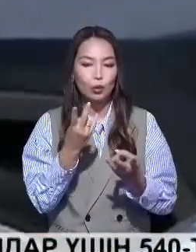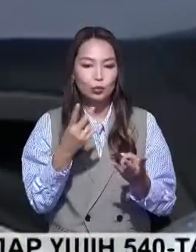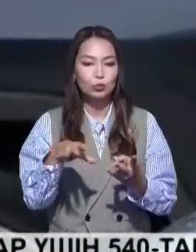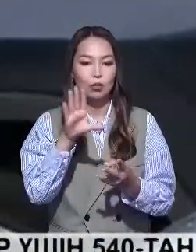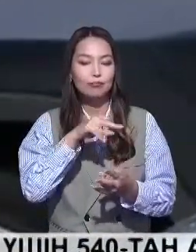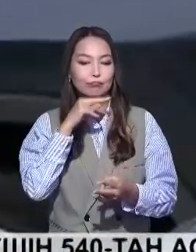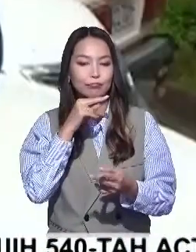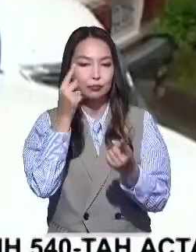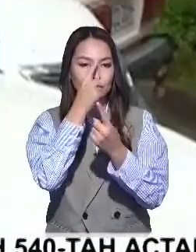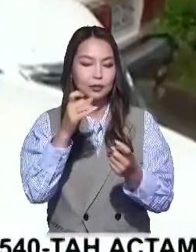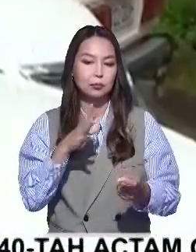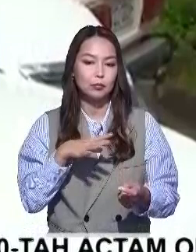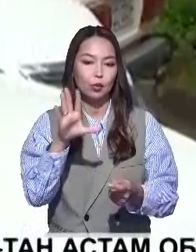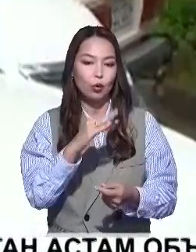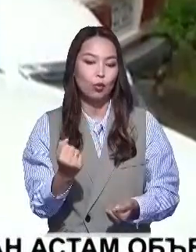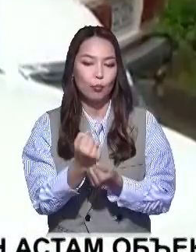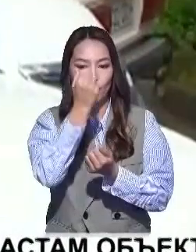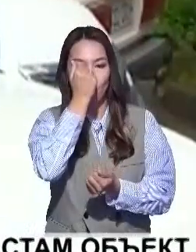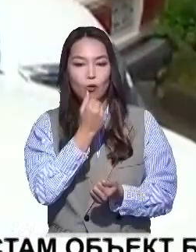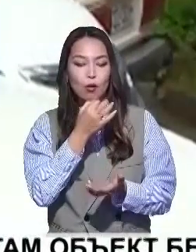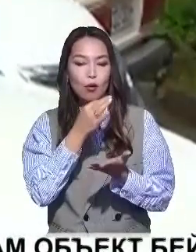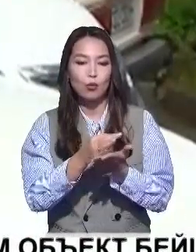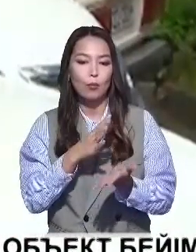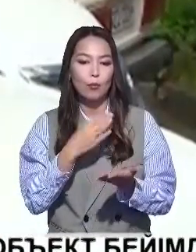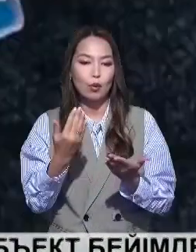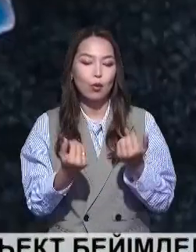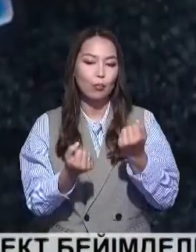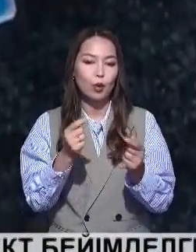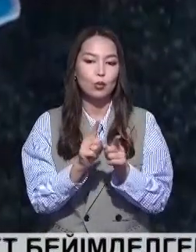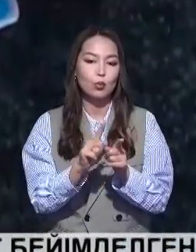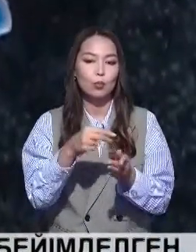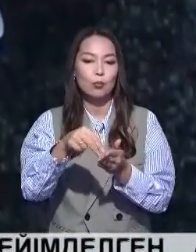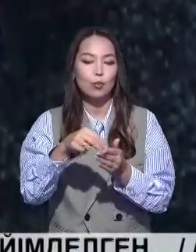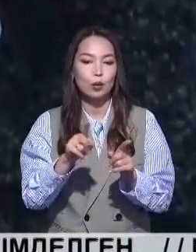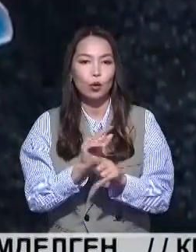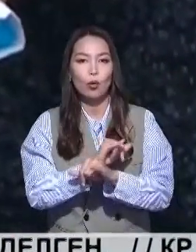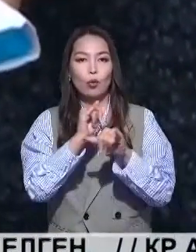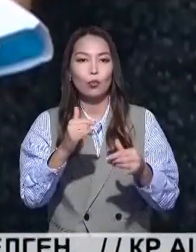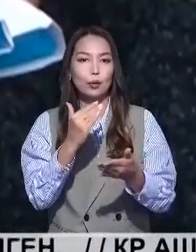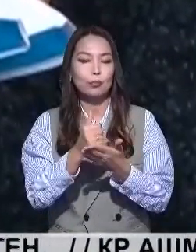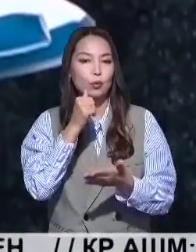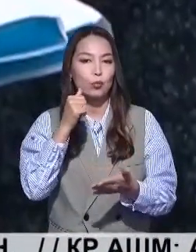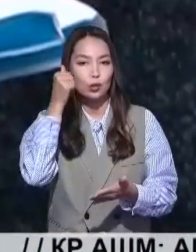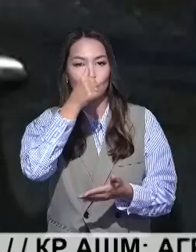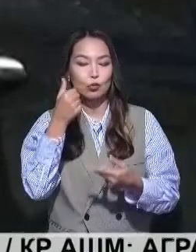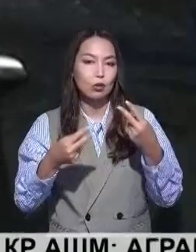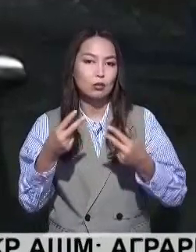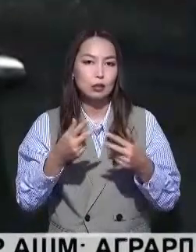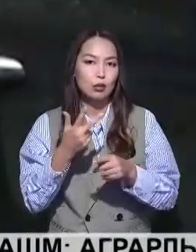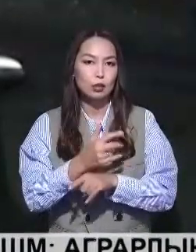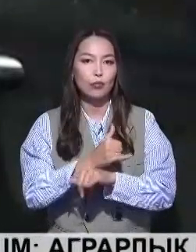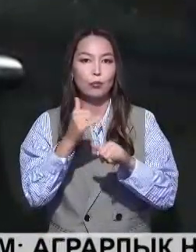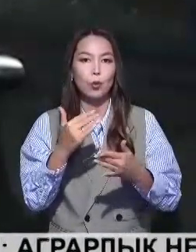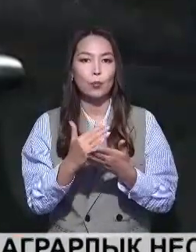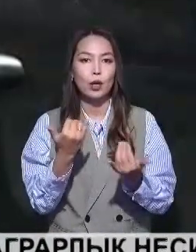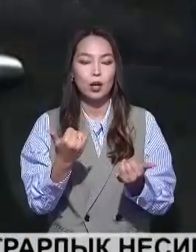азаматтарға осылай алғыс білдірді. Елде мұндай көлік түріне сұраныс бір жылда айтарлықтай артқан, саны өткен жылмен салыстырғанда 3 есе өсті.